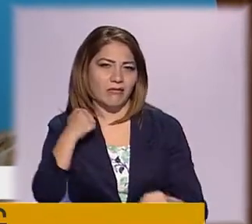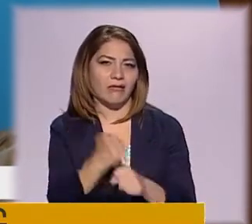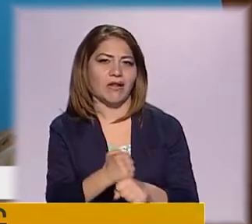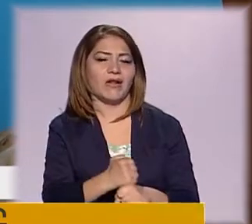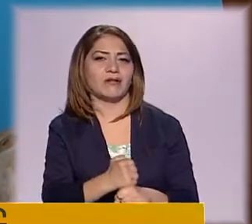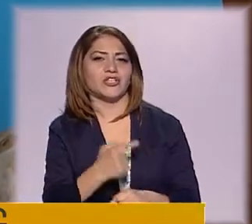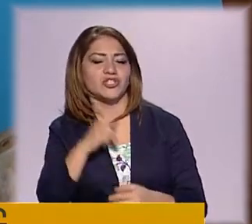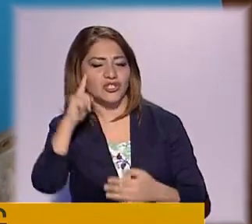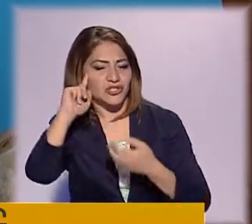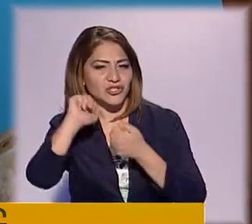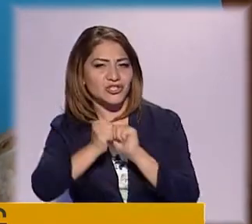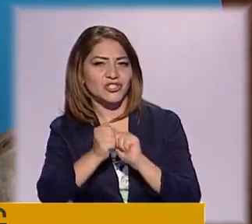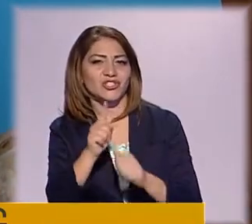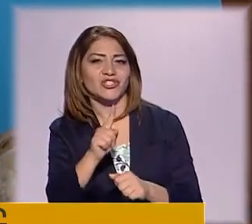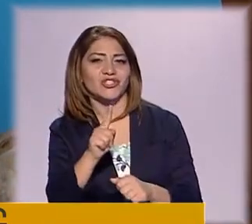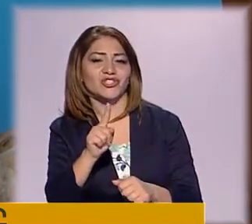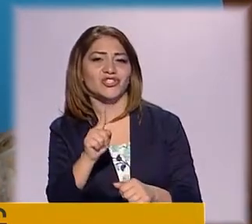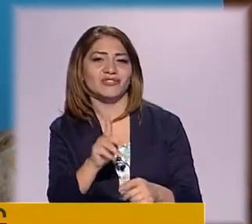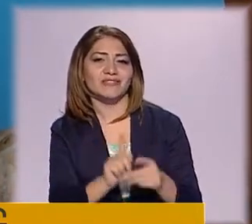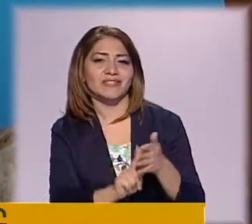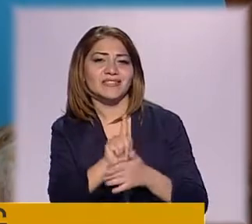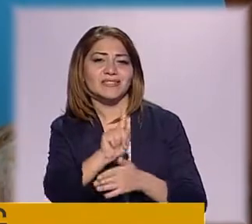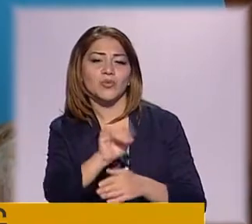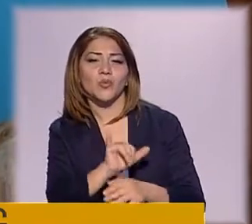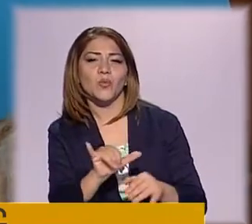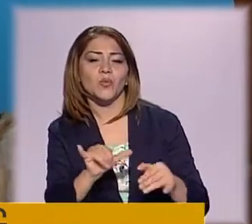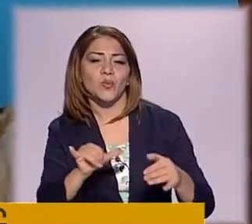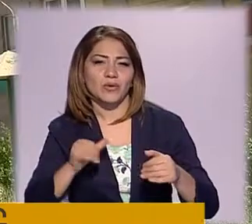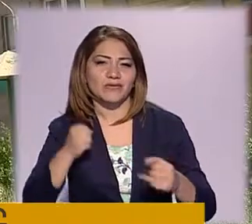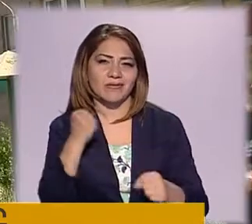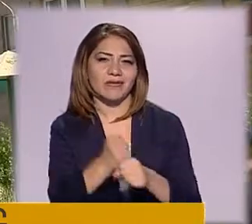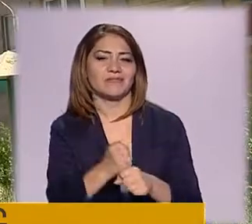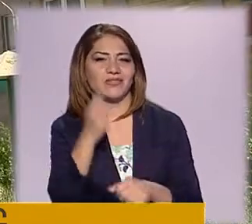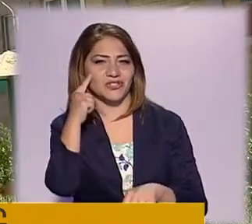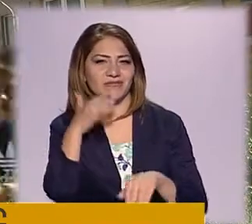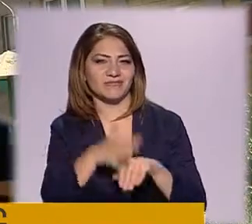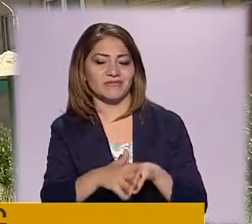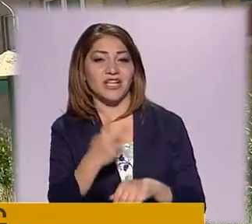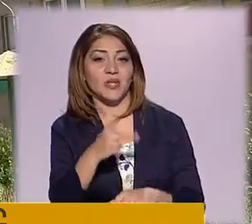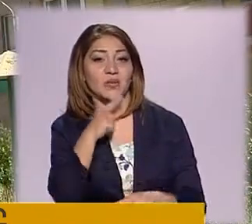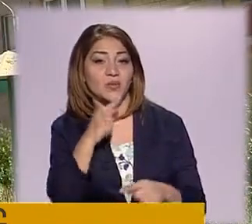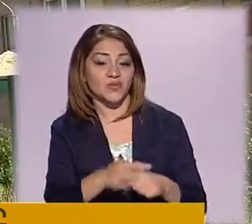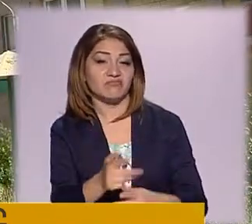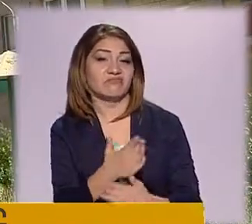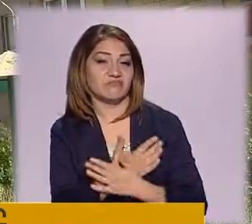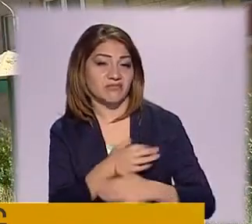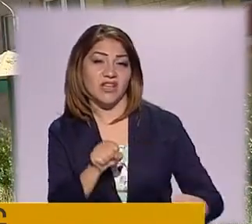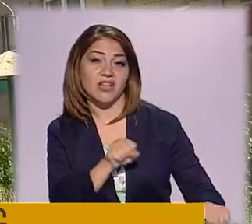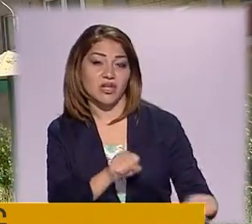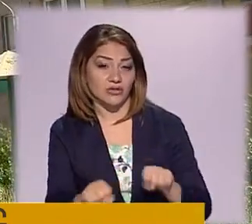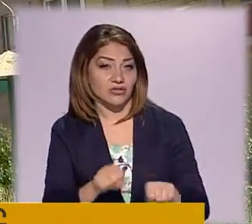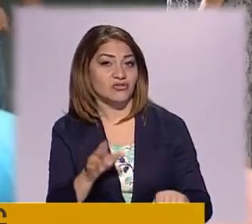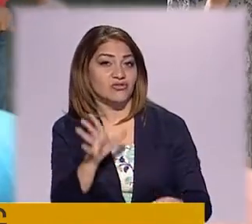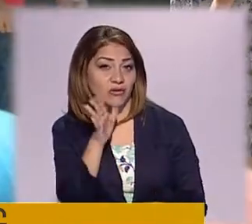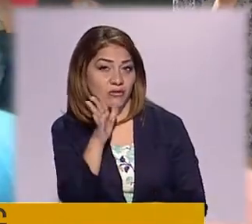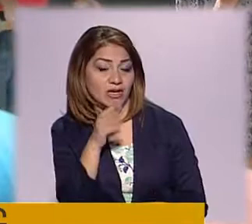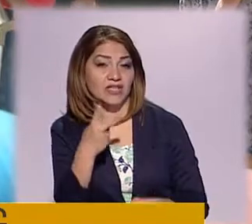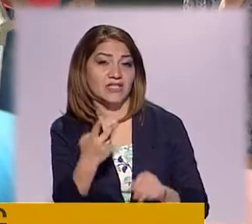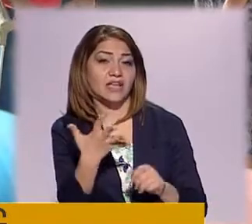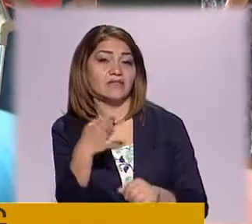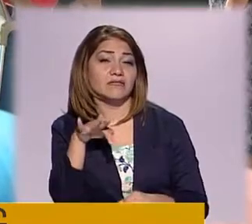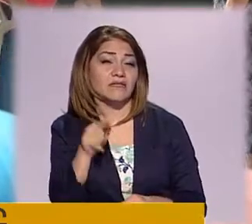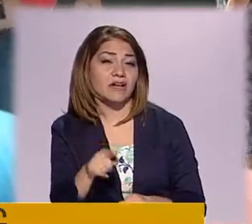հիշեթ ինչից է սկսել ու ուրիշ կերտա։ Արթուրի երկու քույրերը մահացել են երկրաշարժի ժամանակ։